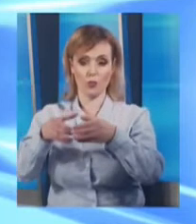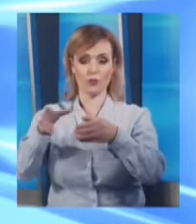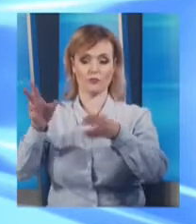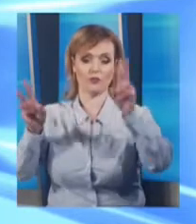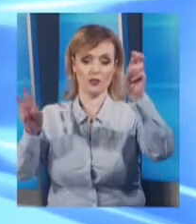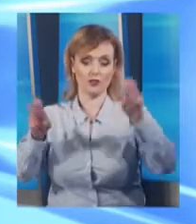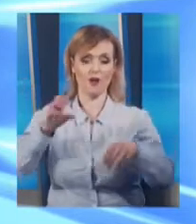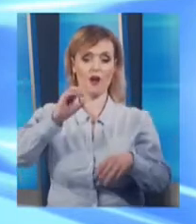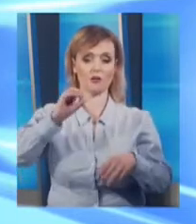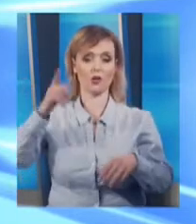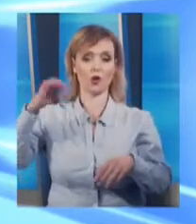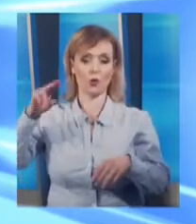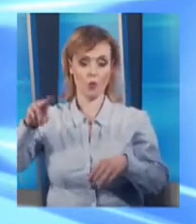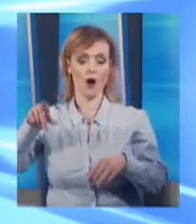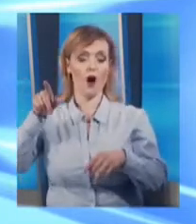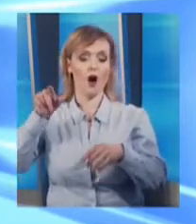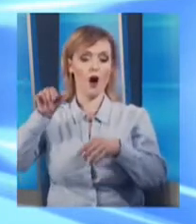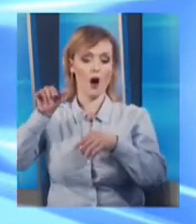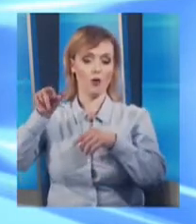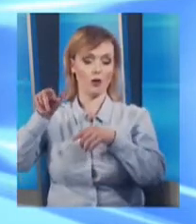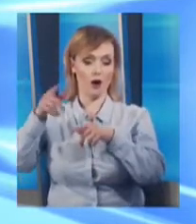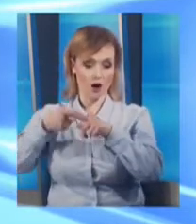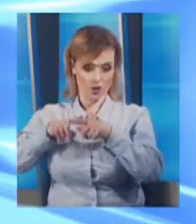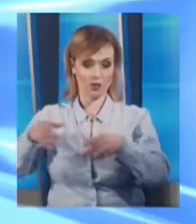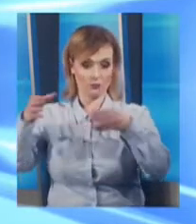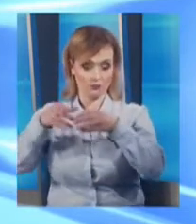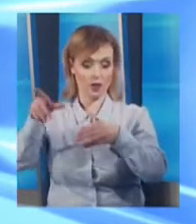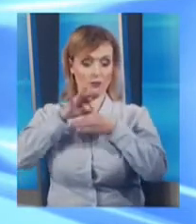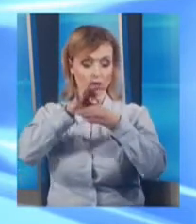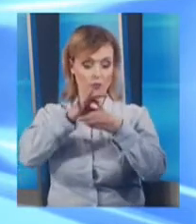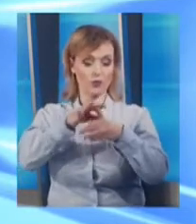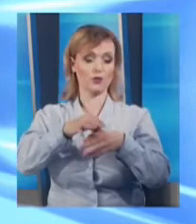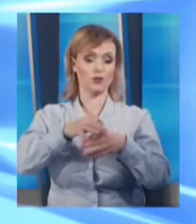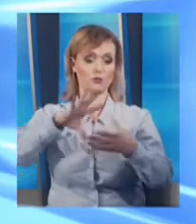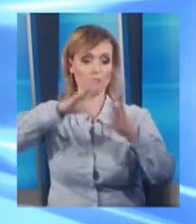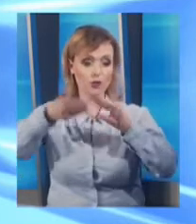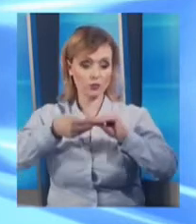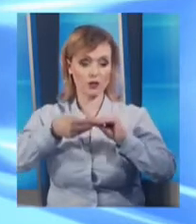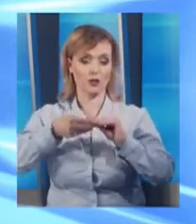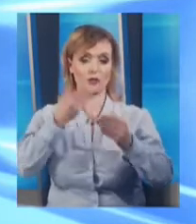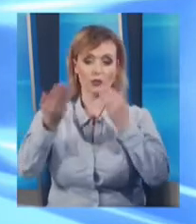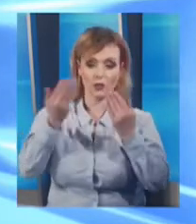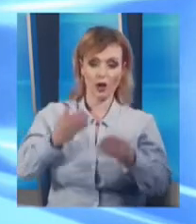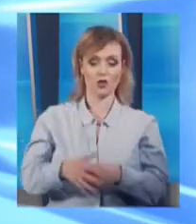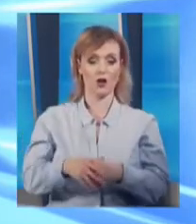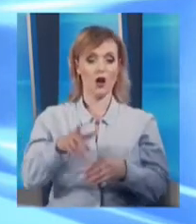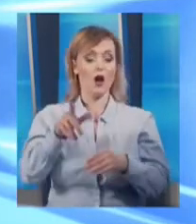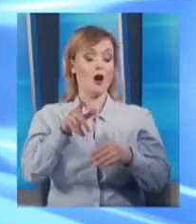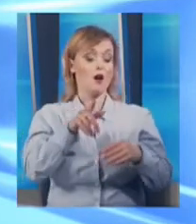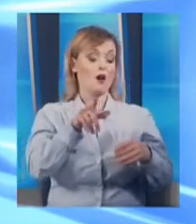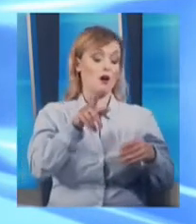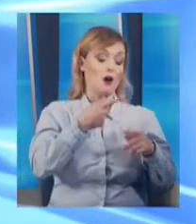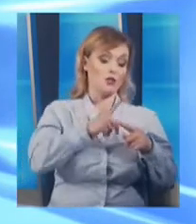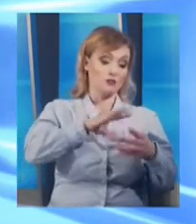baza fiecărui, făcute pe baza fiecărui program electoral al candidaților. Aici la domnul Năstase și la doamna